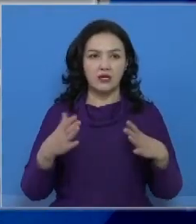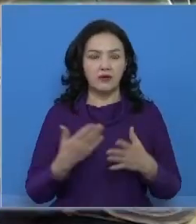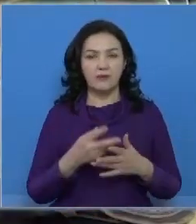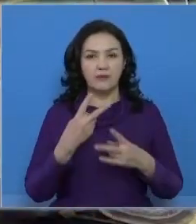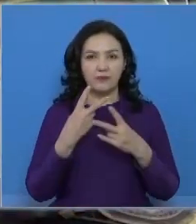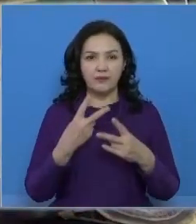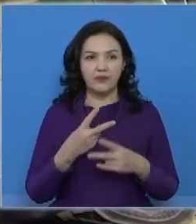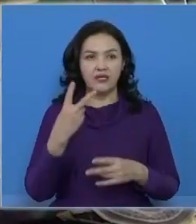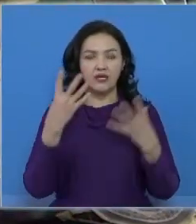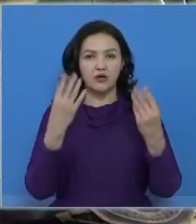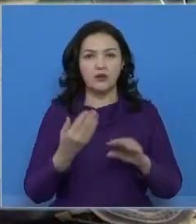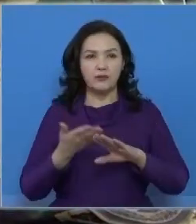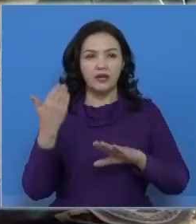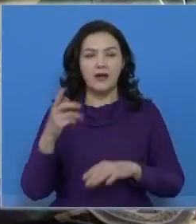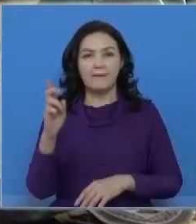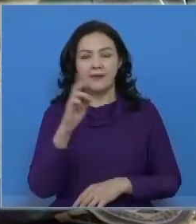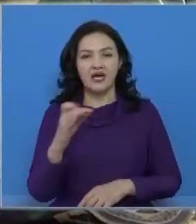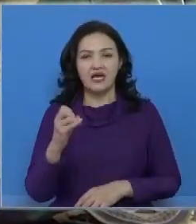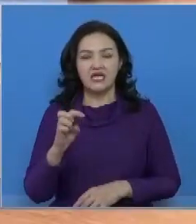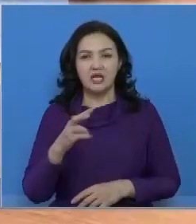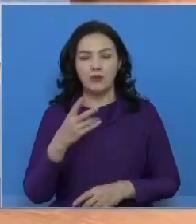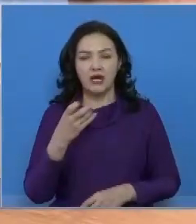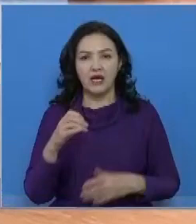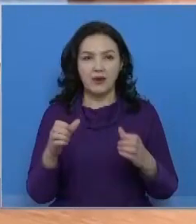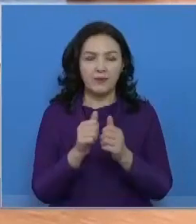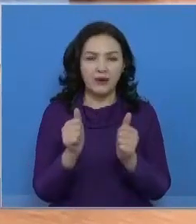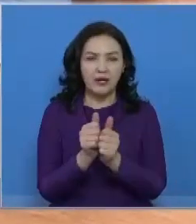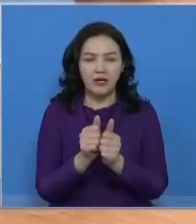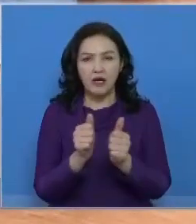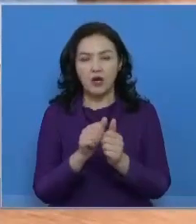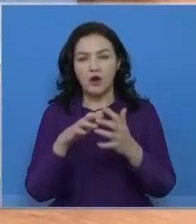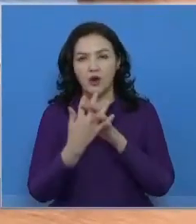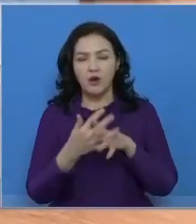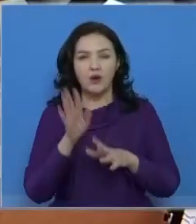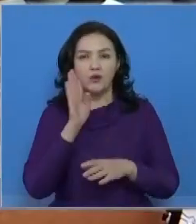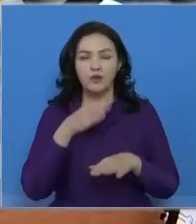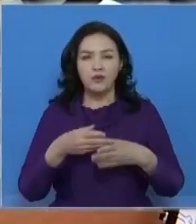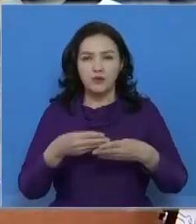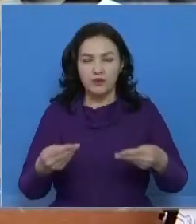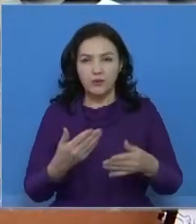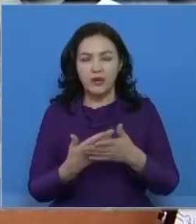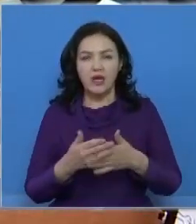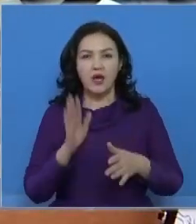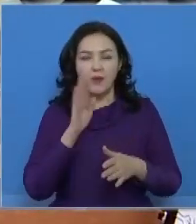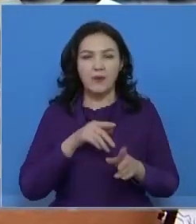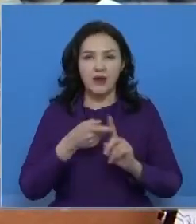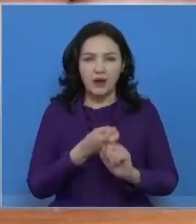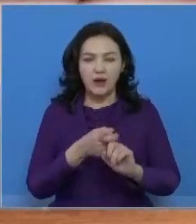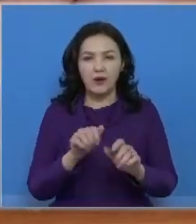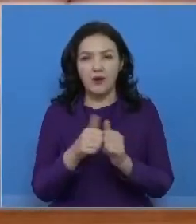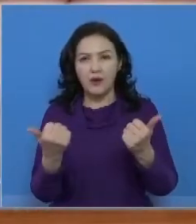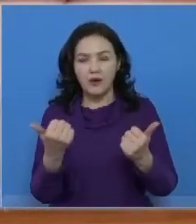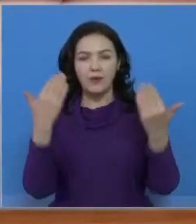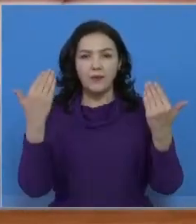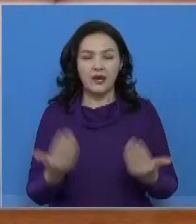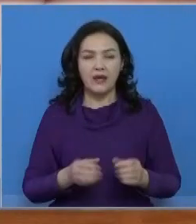қарады. Екі күн бұрын Байғанин ауданына қарасты Алтай Батыр маңында су өткізру құбырын су шайып, үш елді мекен орталықпен байланысты үзген,